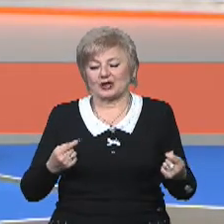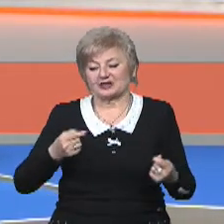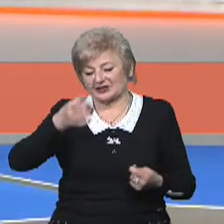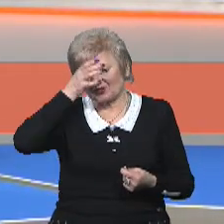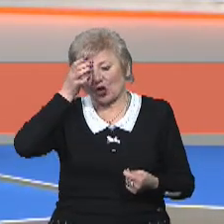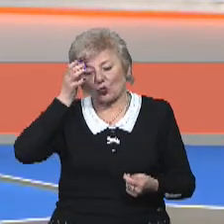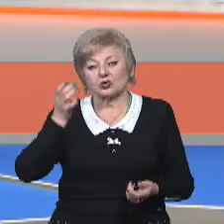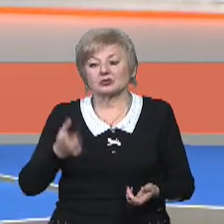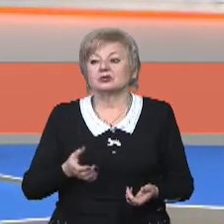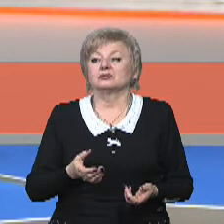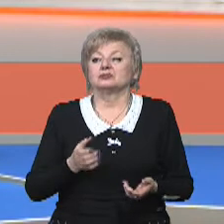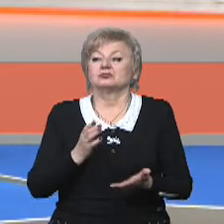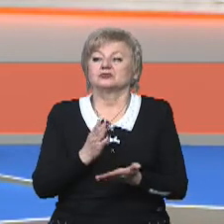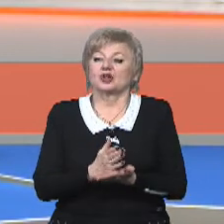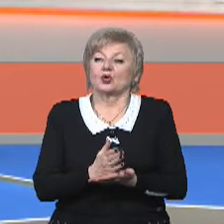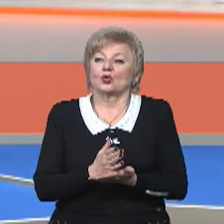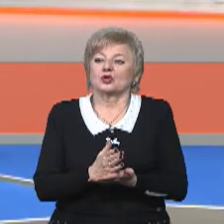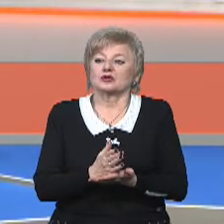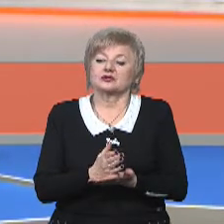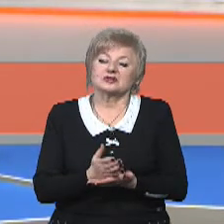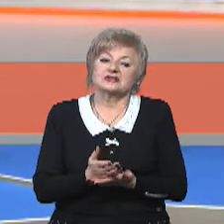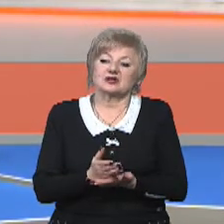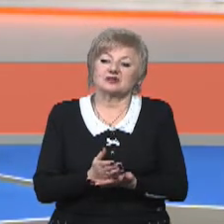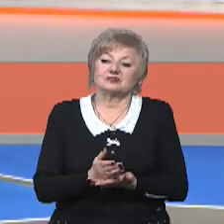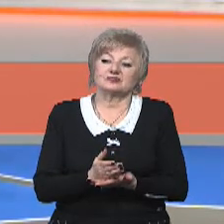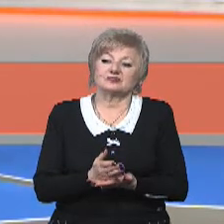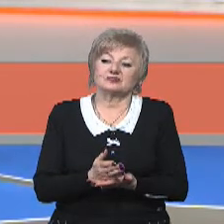наук перебуває в значній мірі